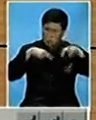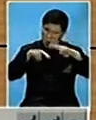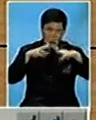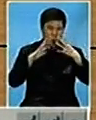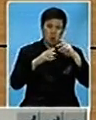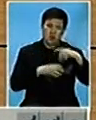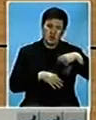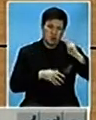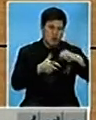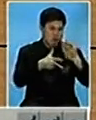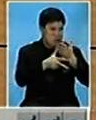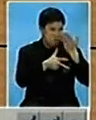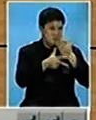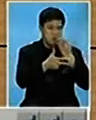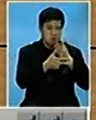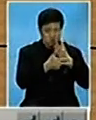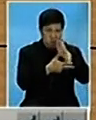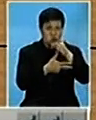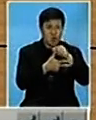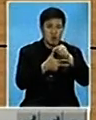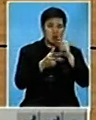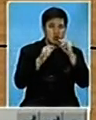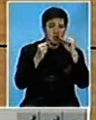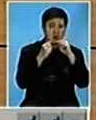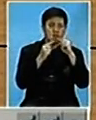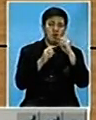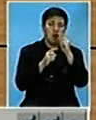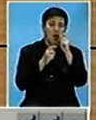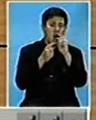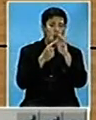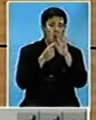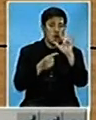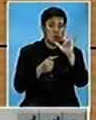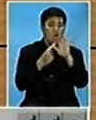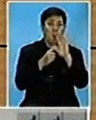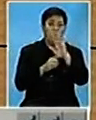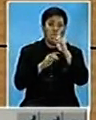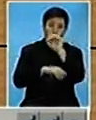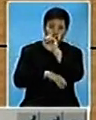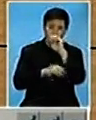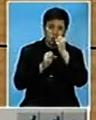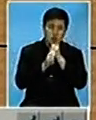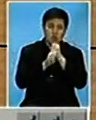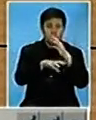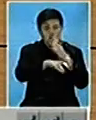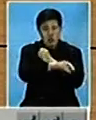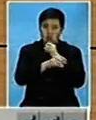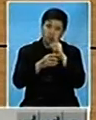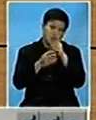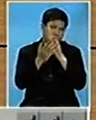ศาลฎีกาแผนกคดีอาญาของผู้ดำรงตำแหน่งทางการเมืองโจมตีว่าไม่บริสุทธิ์ไม่ยุติธรรมต่างๆน